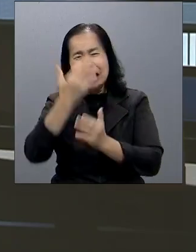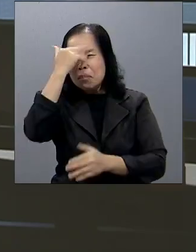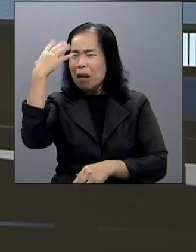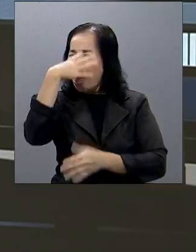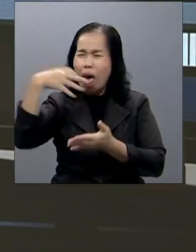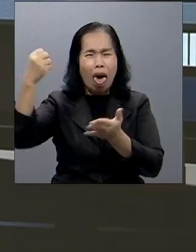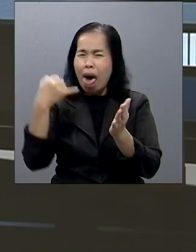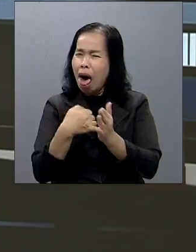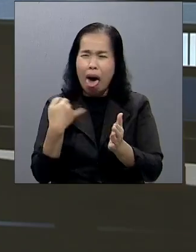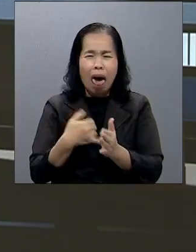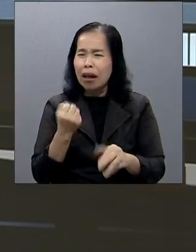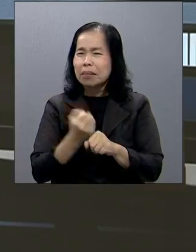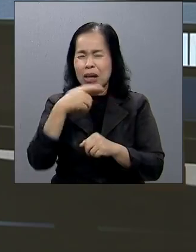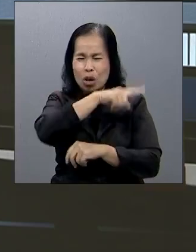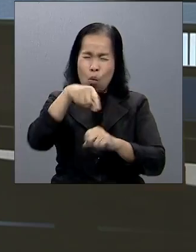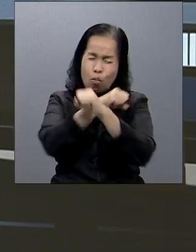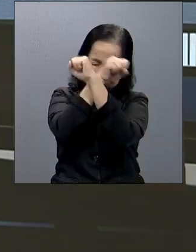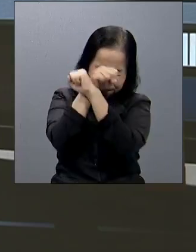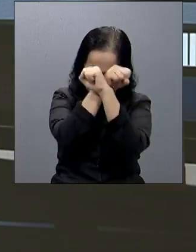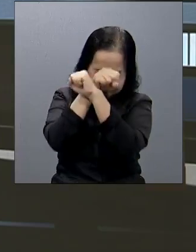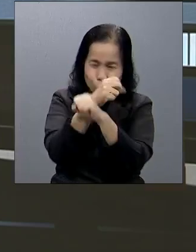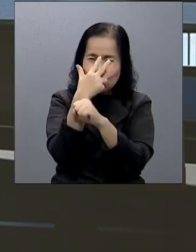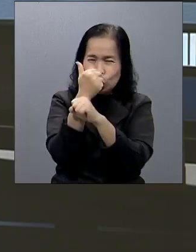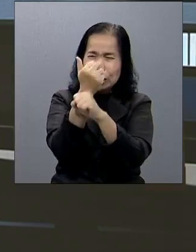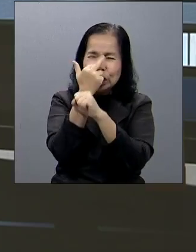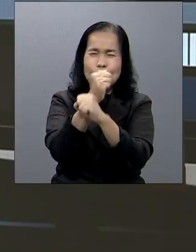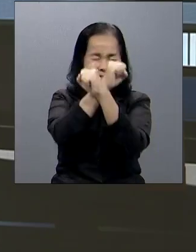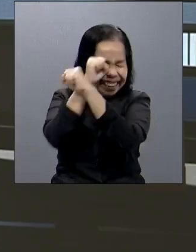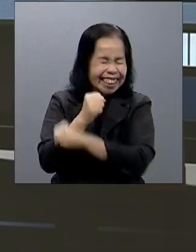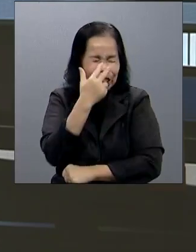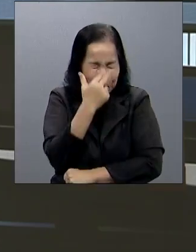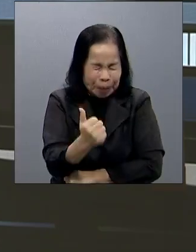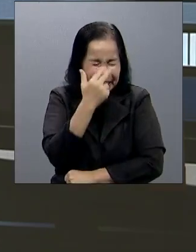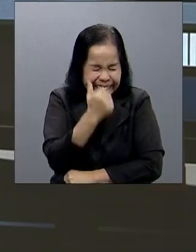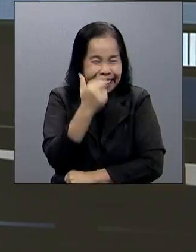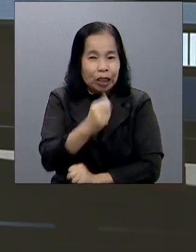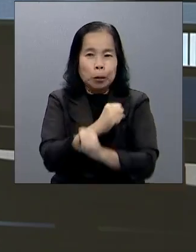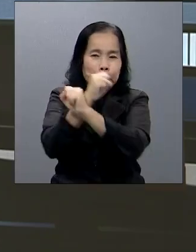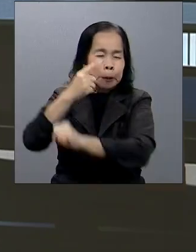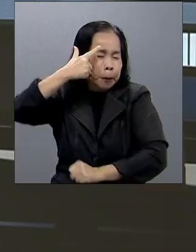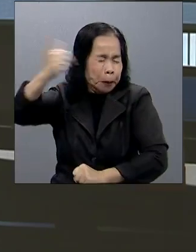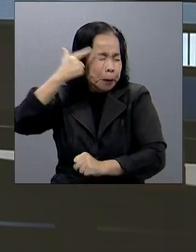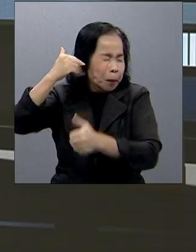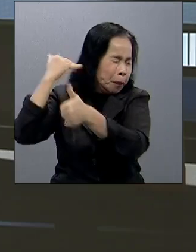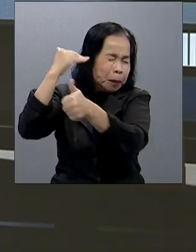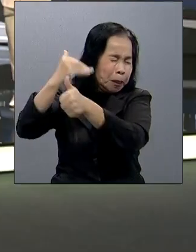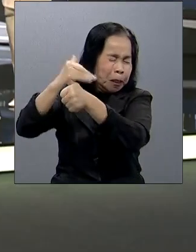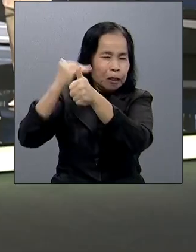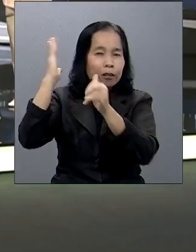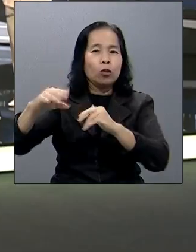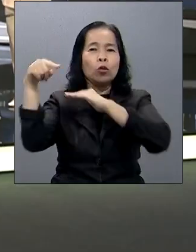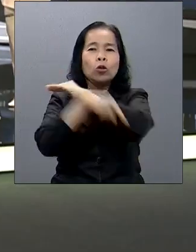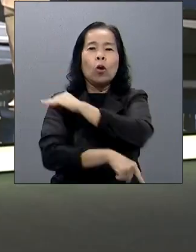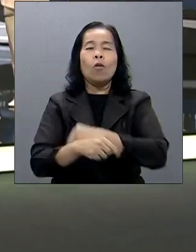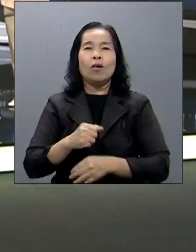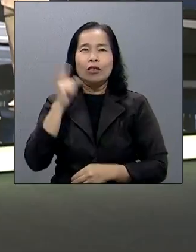ายเหลือเกินต้องระวังตัวจริงๆนะคะคุณผู้ชมคะต้องรู้เท่ารู้ทันมิจฉาชีพจริงๆคุณผู้ชมน้องต๊อปน้องยุ้ย